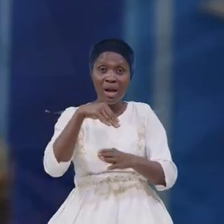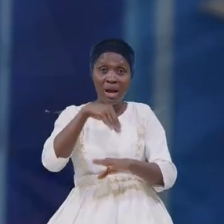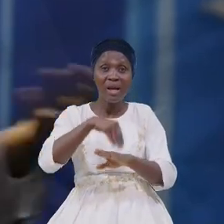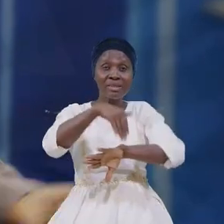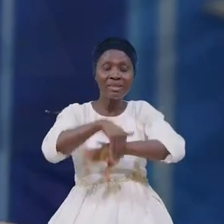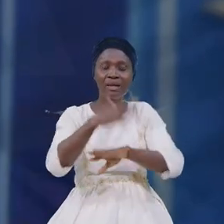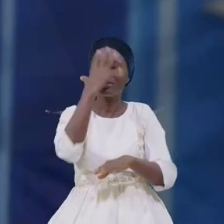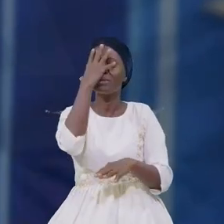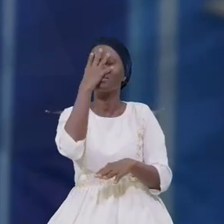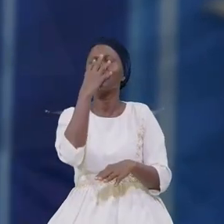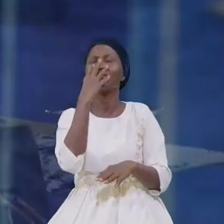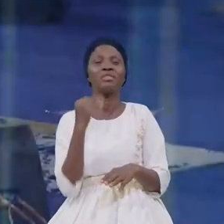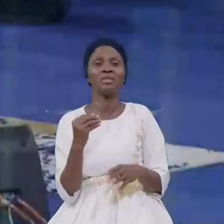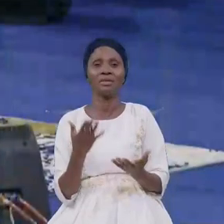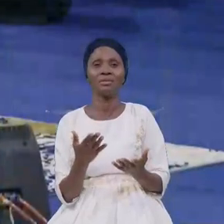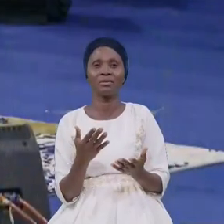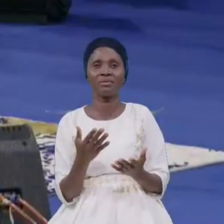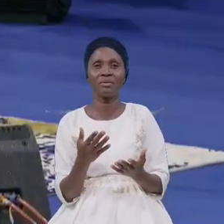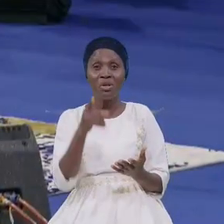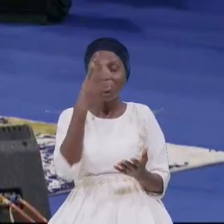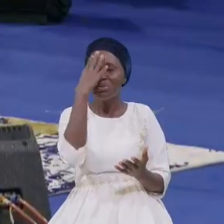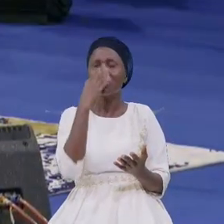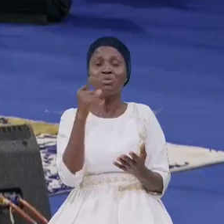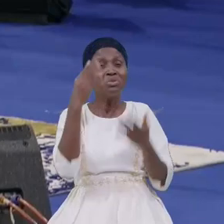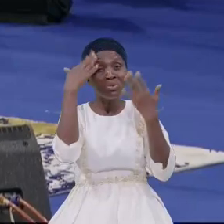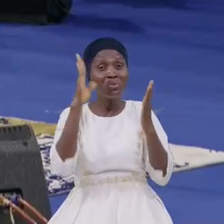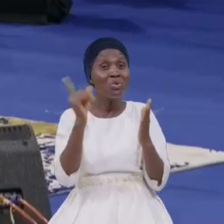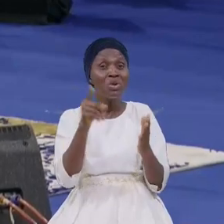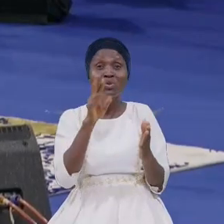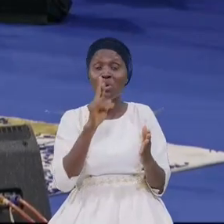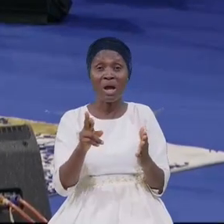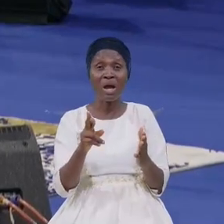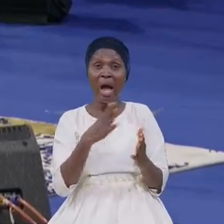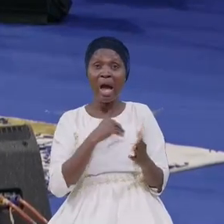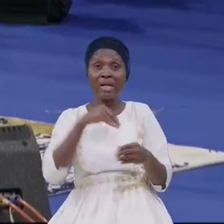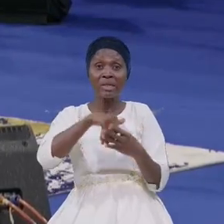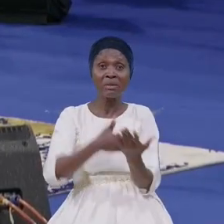nuit. La nuit, vous ne savez même pas là où vous vous trouvez. Et le matin,